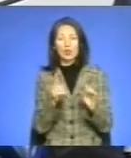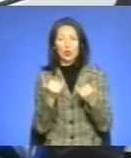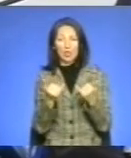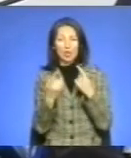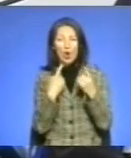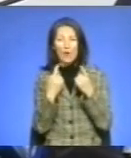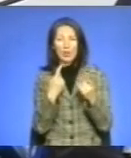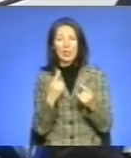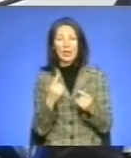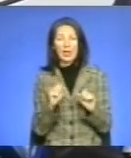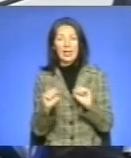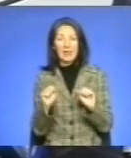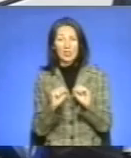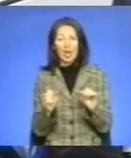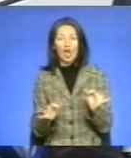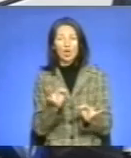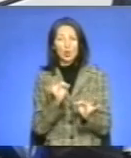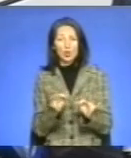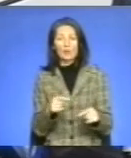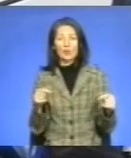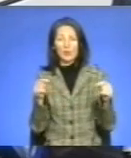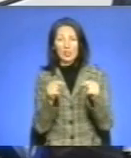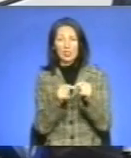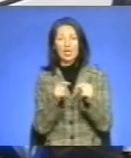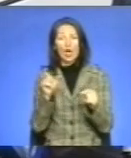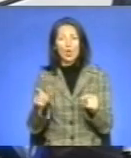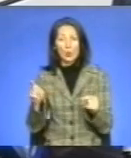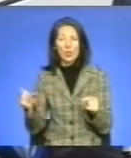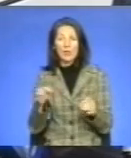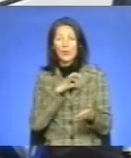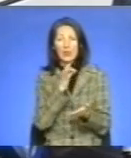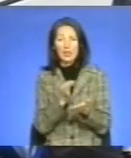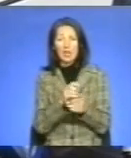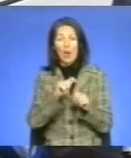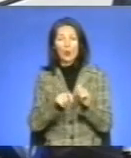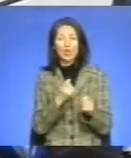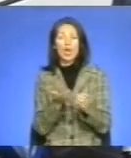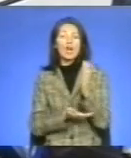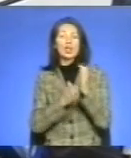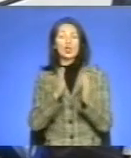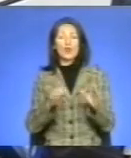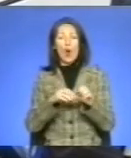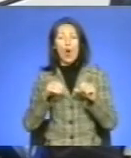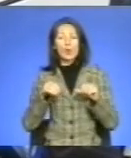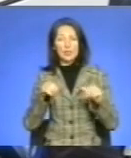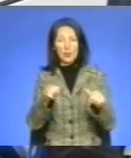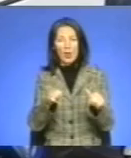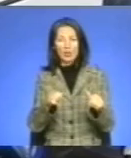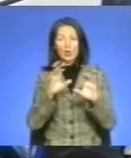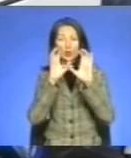керівники судів, визначення суб'єктів відповідальності за порушення лісового земельного законодавства та законодавства про відходи,